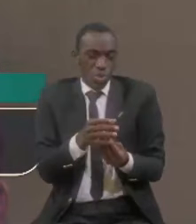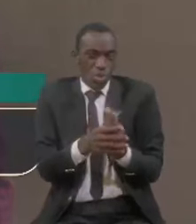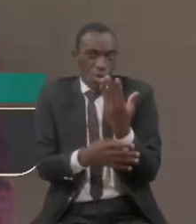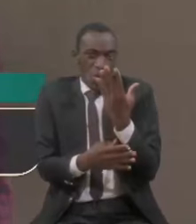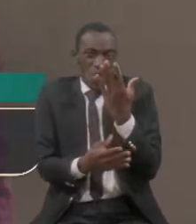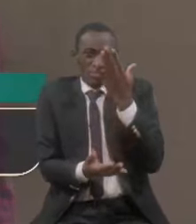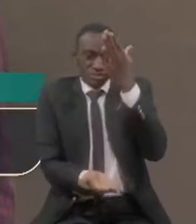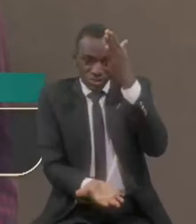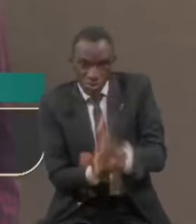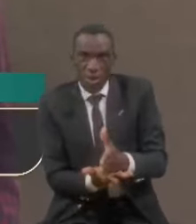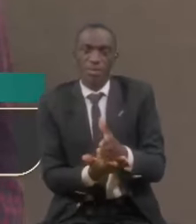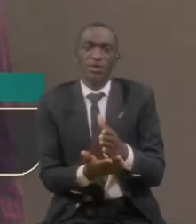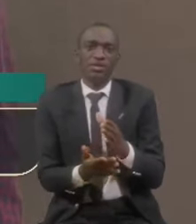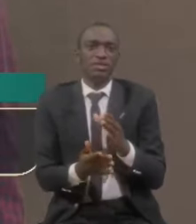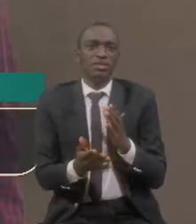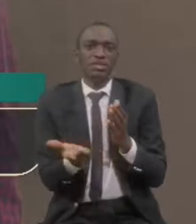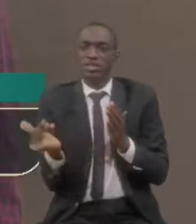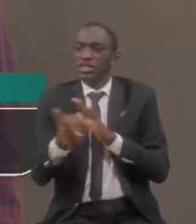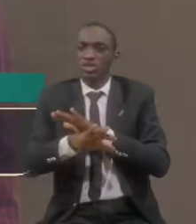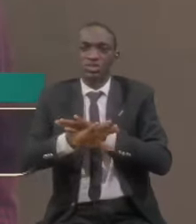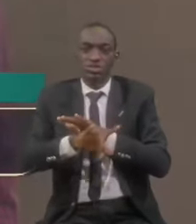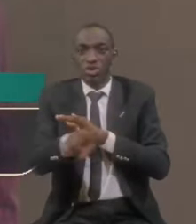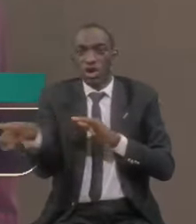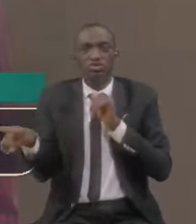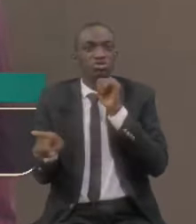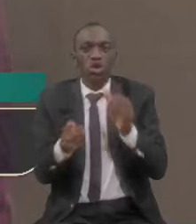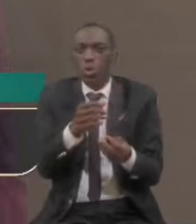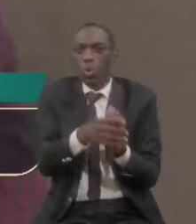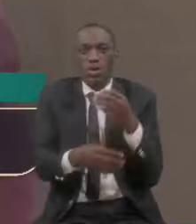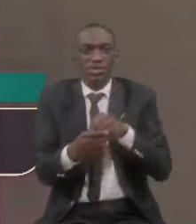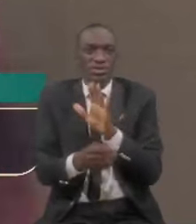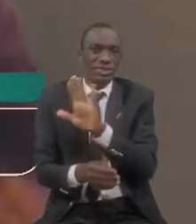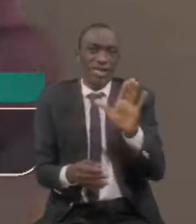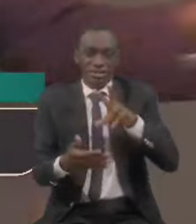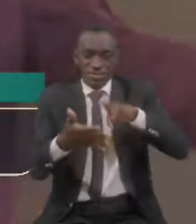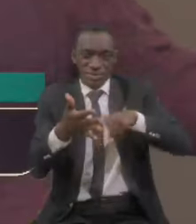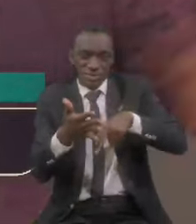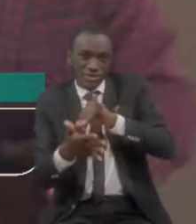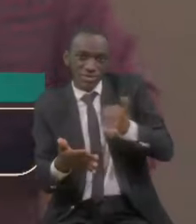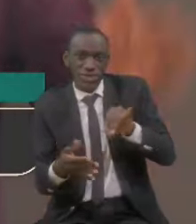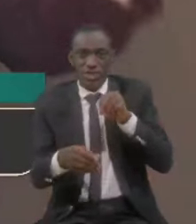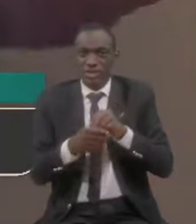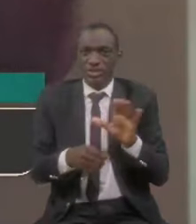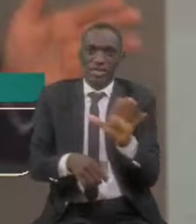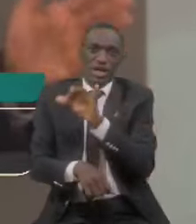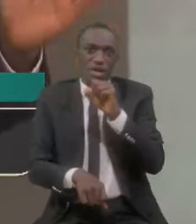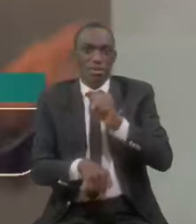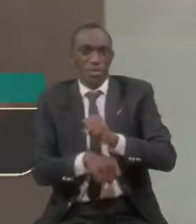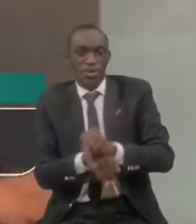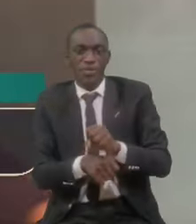là. Ils ne continuent pas dans leur soif, dans leur lecture, dans leurs activités, dans leur